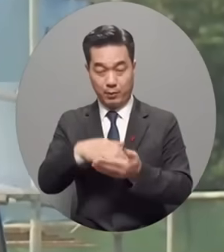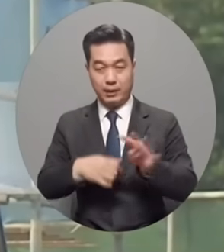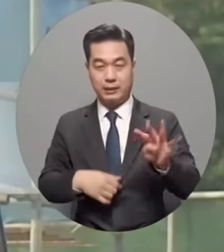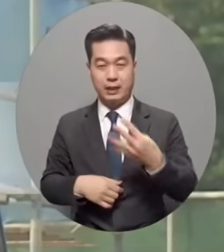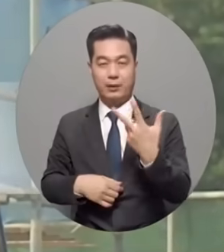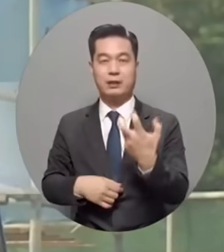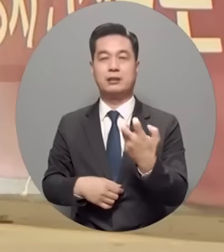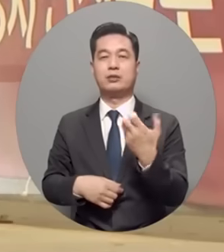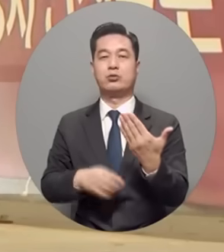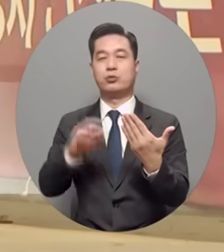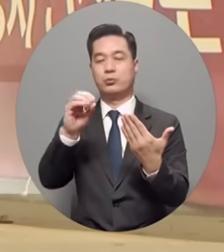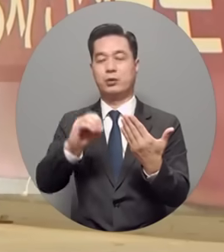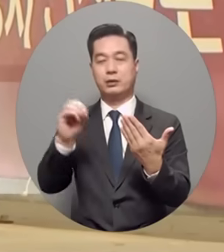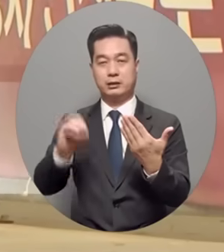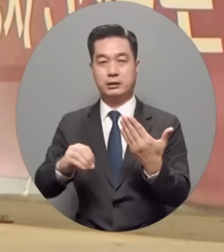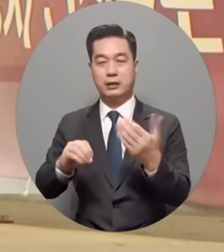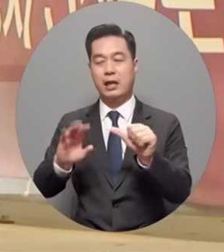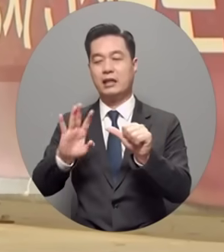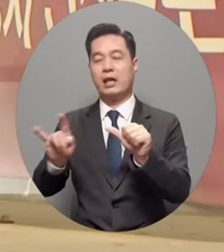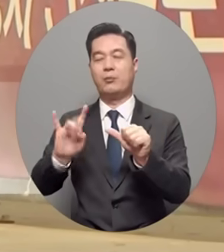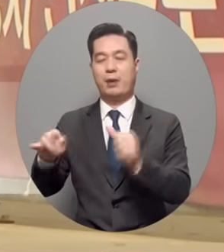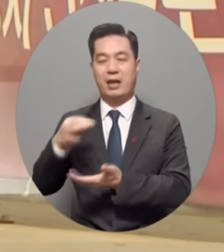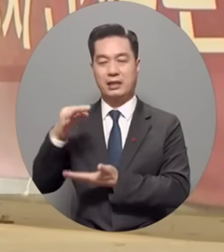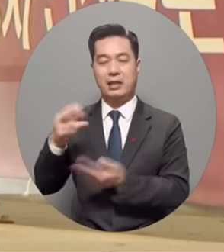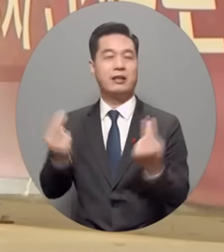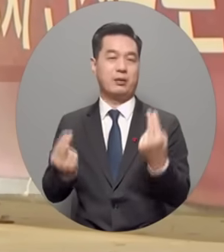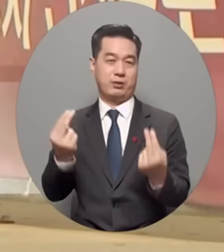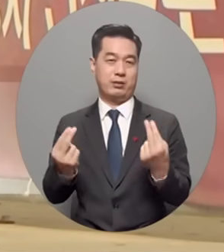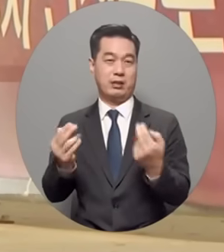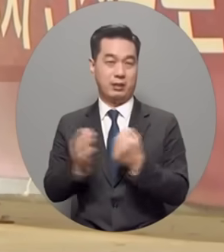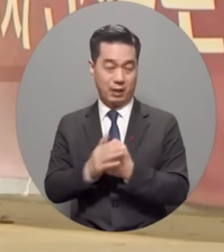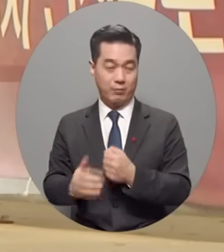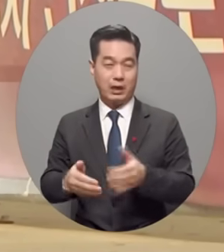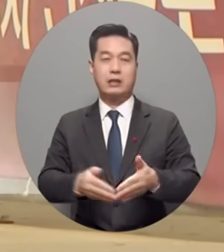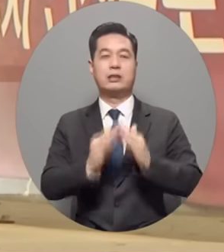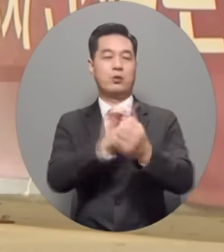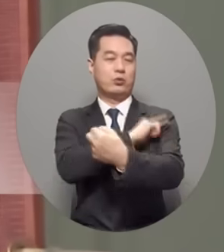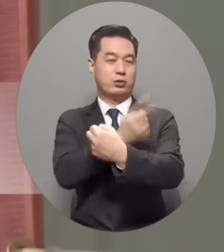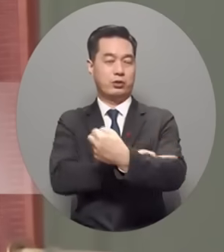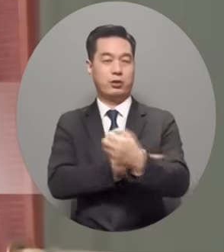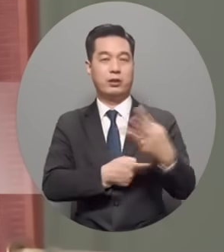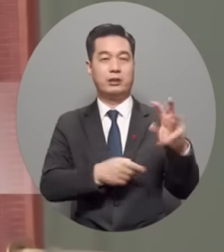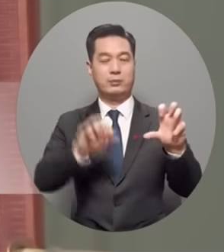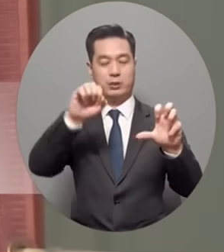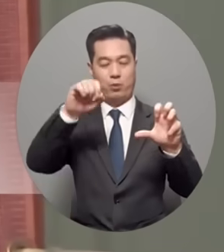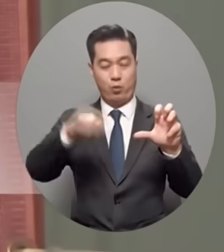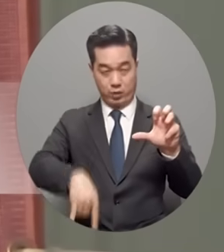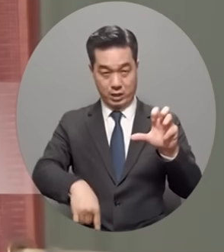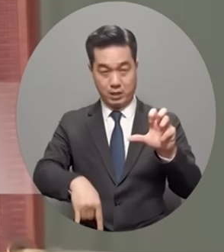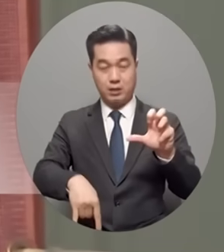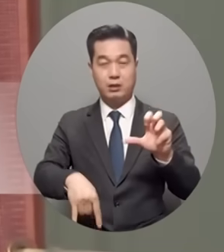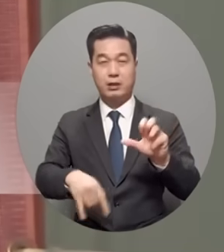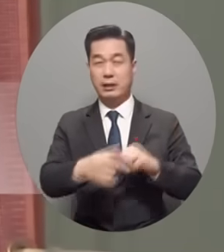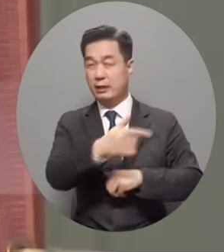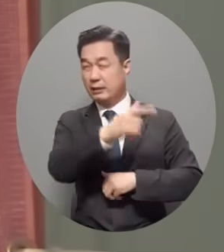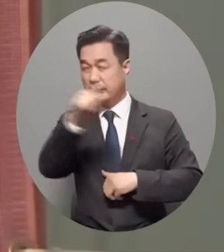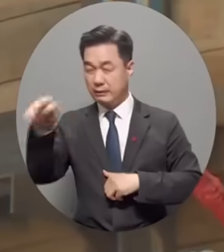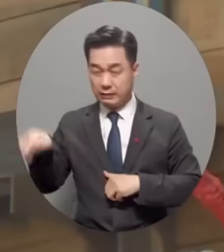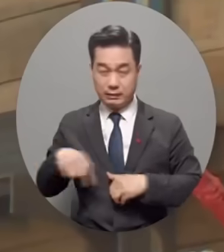479%, 자산의 5배에 이르는데 시공능력 35위 안에 드는 중대형 건설사를 통틀어 가장